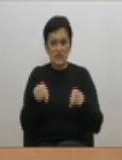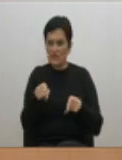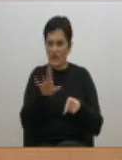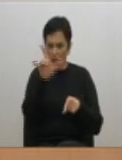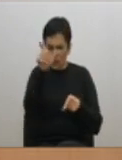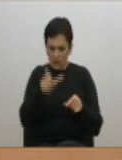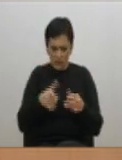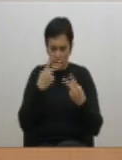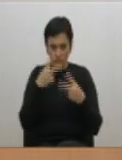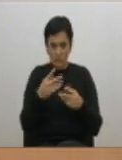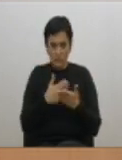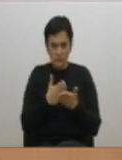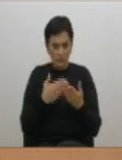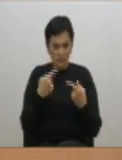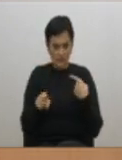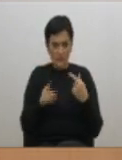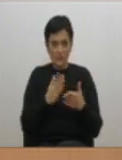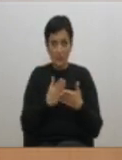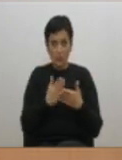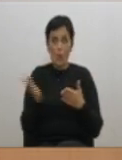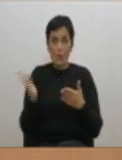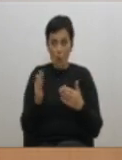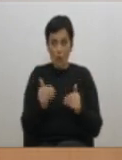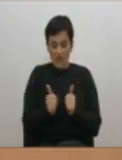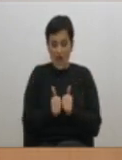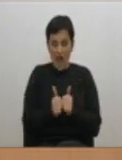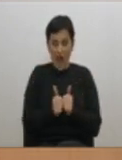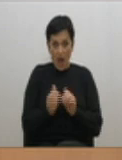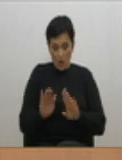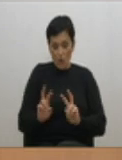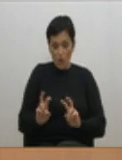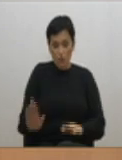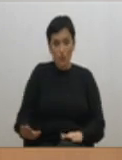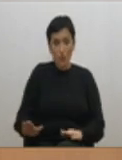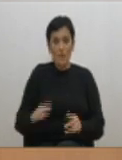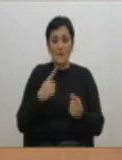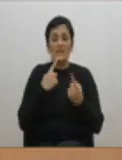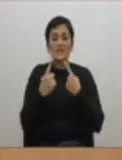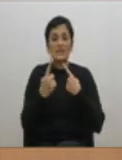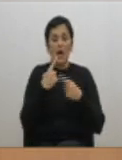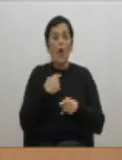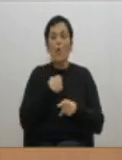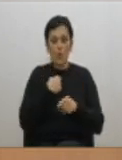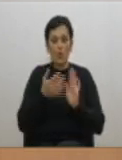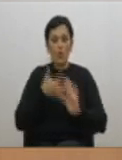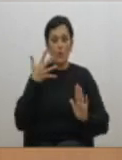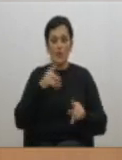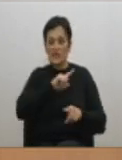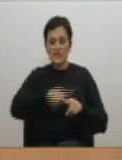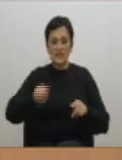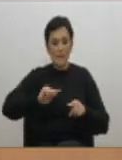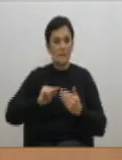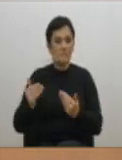არის, რასაც ხედავ. მოდი, აქ დაჯექი ახლოს, გეუბნება და საუბრით ცნობ, სწრაფი და